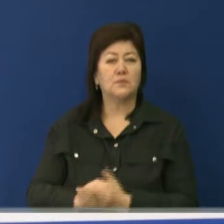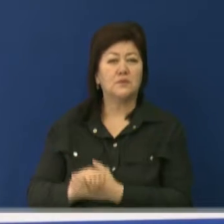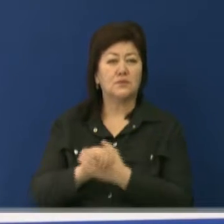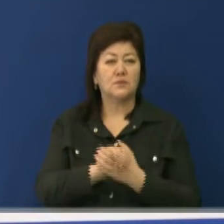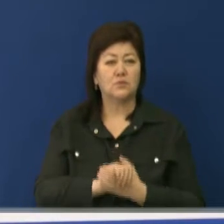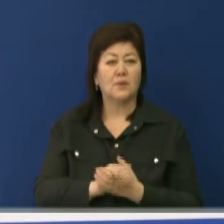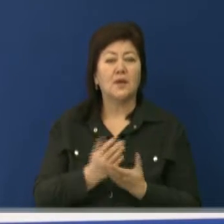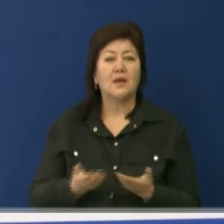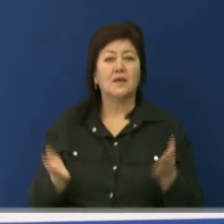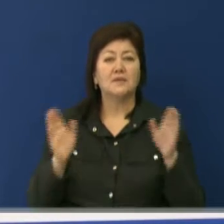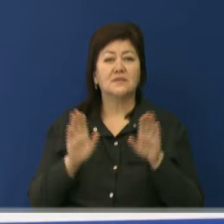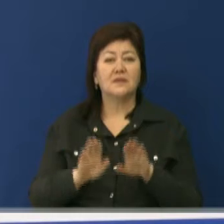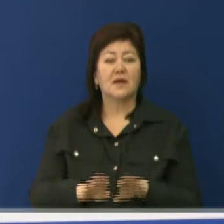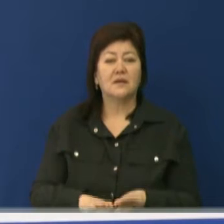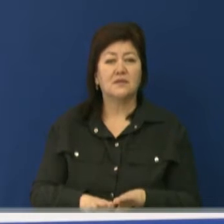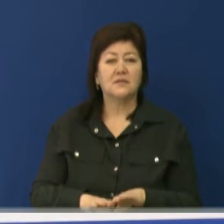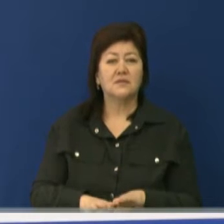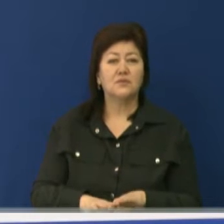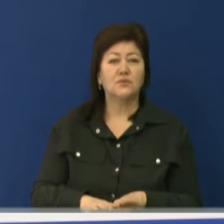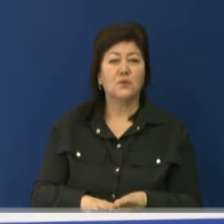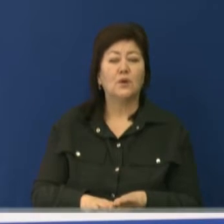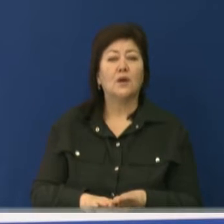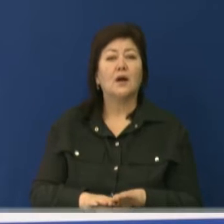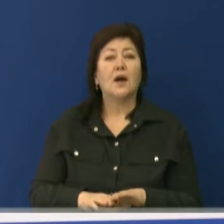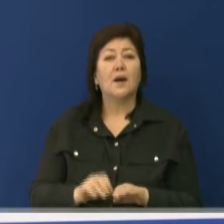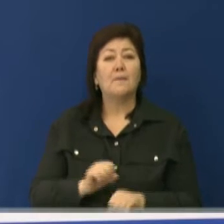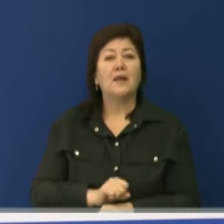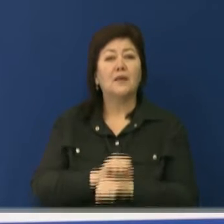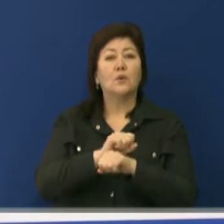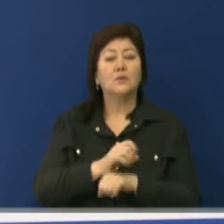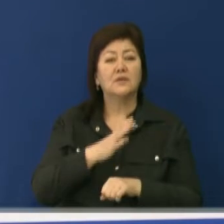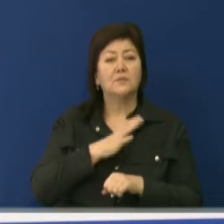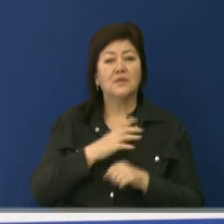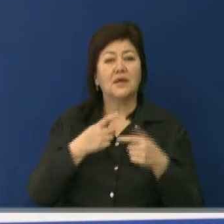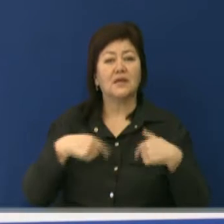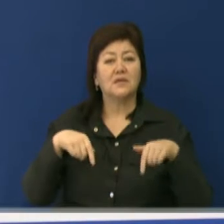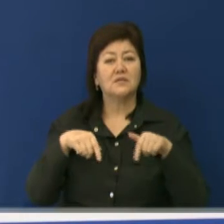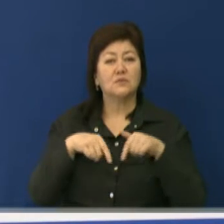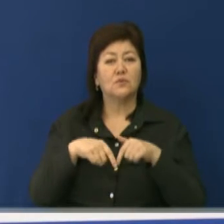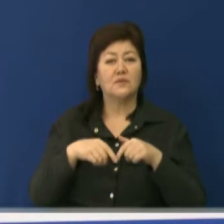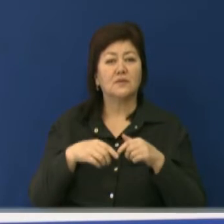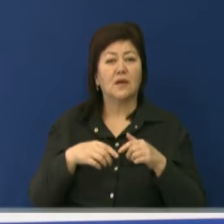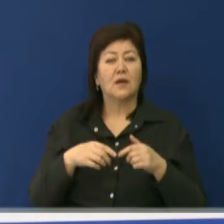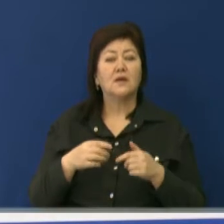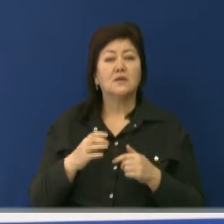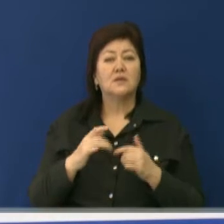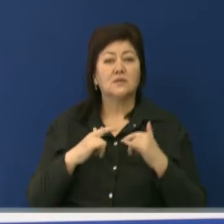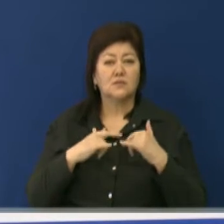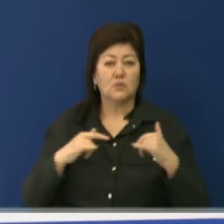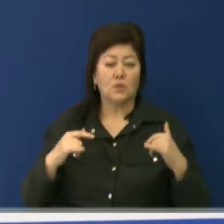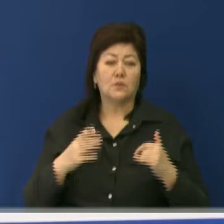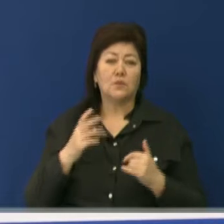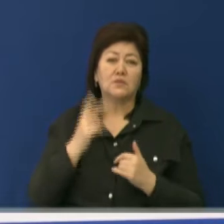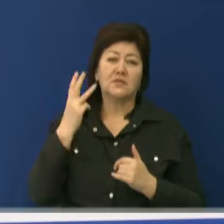полигонының жабылғанына 30 жыл толуына арналған дөңгелек үстел өтті. Сонымен қатар биыл Невада Семей қозғалысының құрылғанына 32 жыл